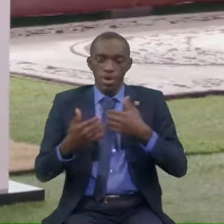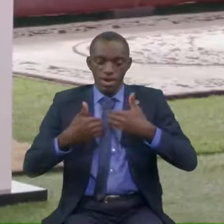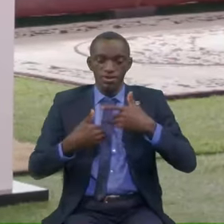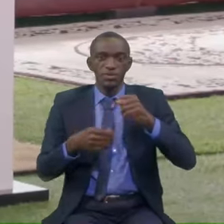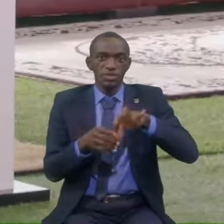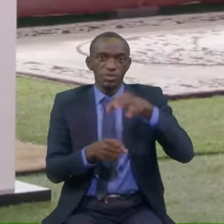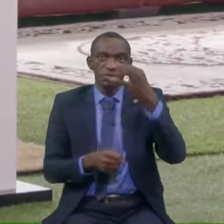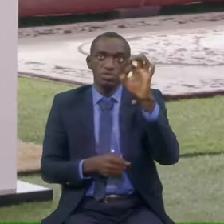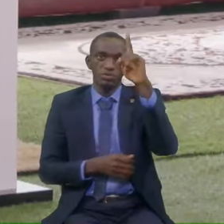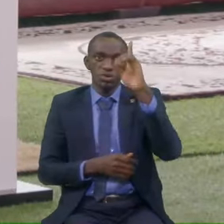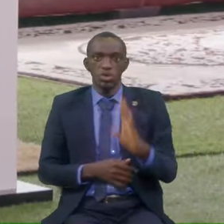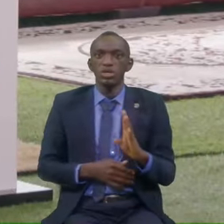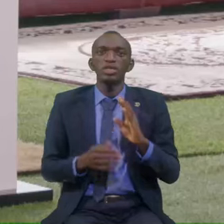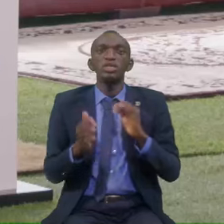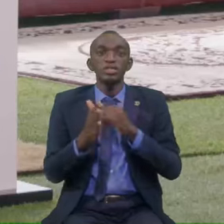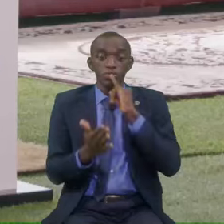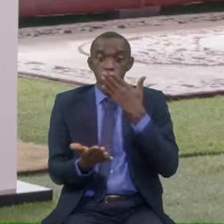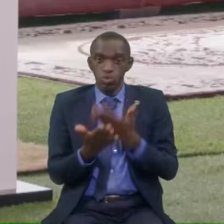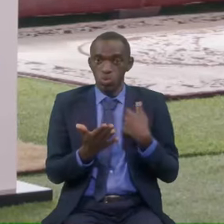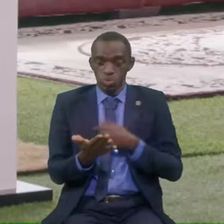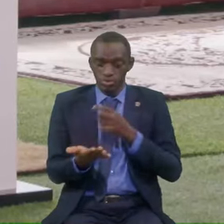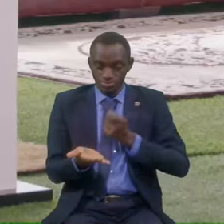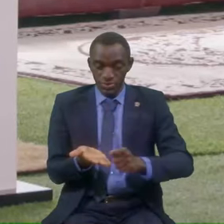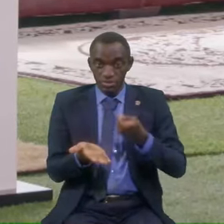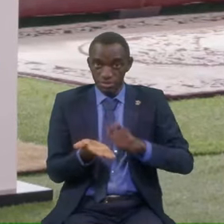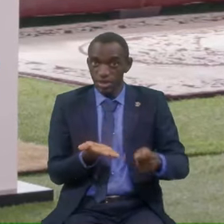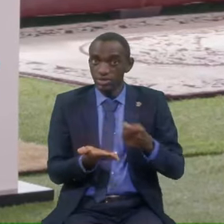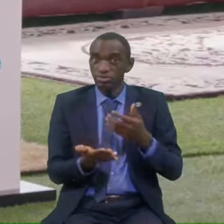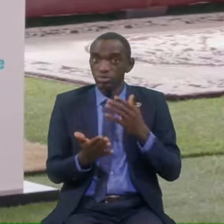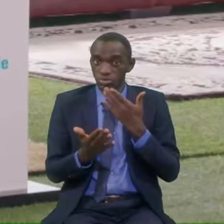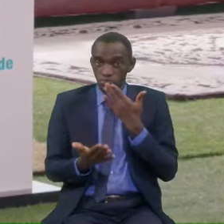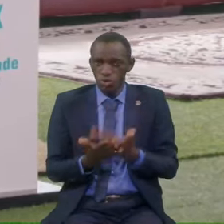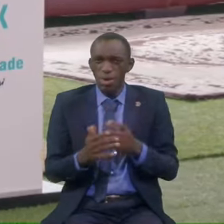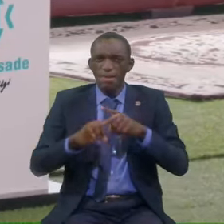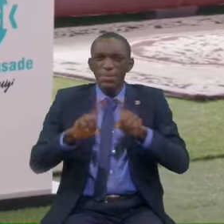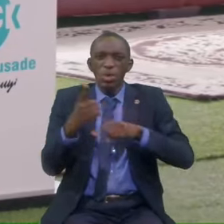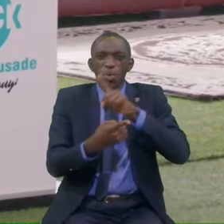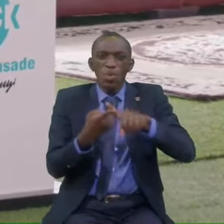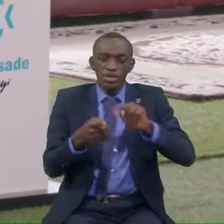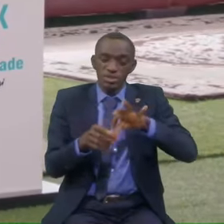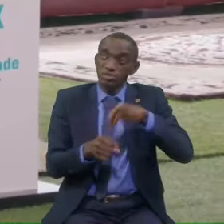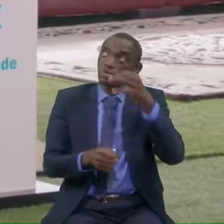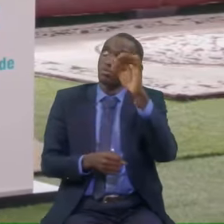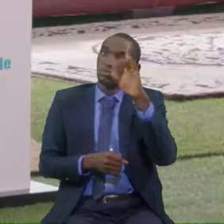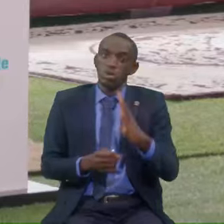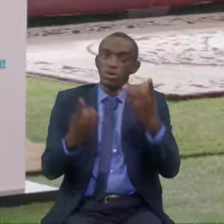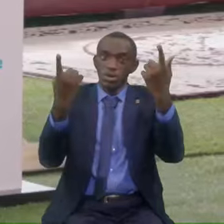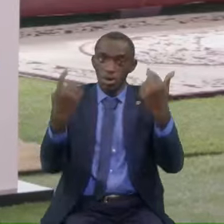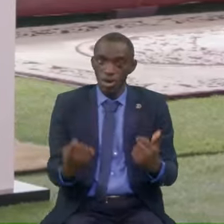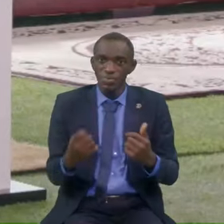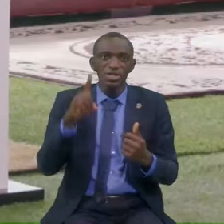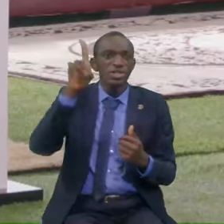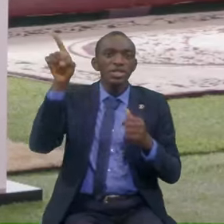Quand nous avons l'Esprit de Dieu, c'est assez bon de prendre note et de noter. C'est bon. Mais quand l'Esprit de Dieu vient,